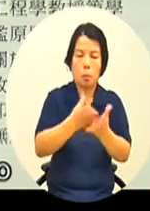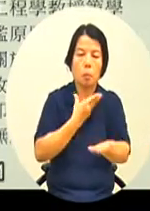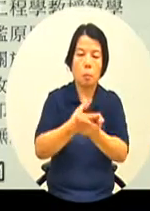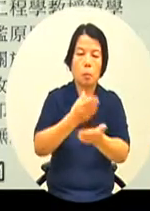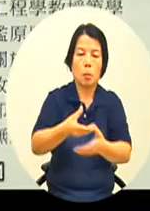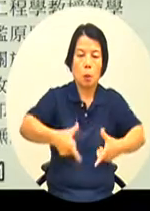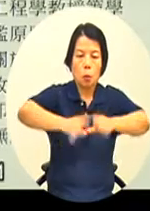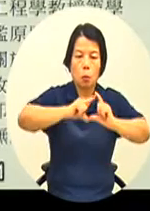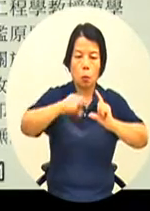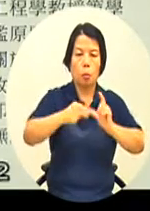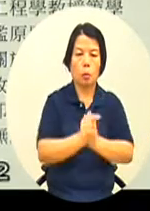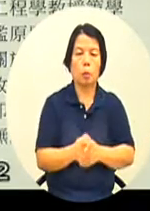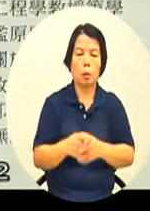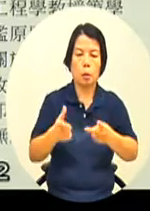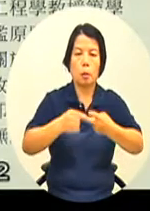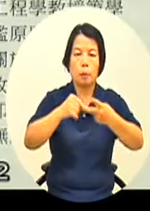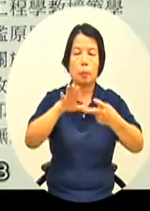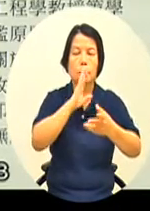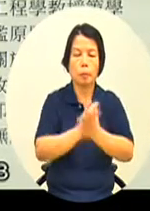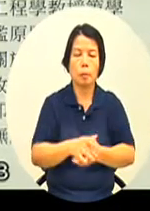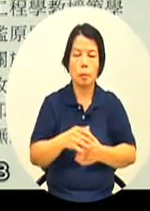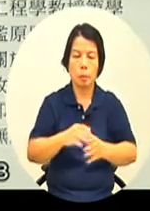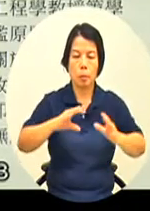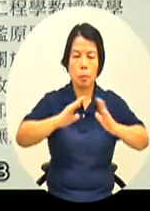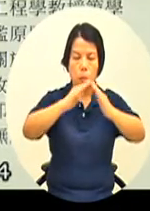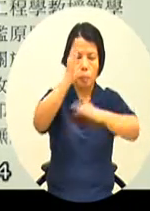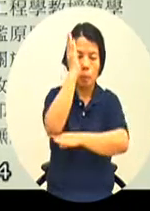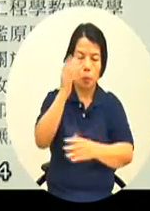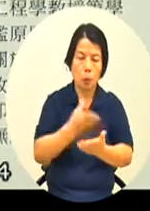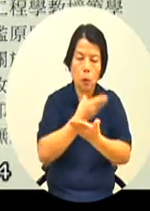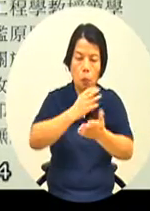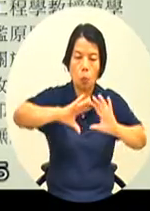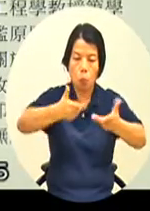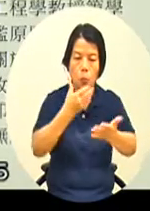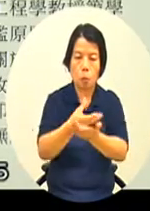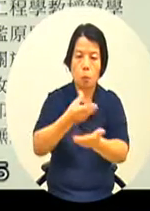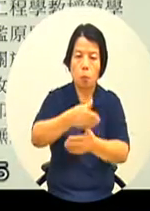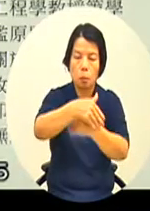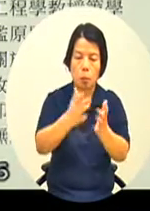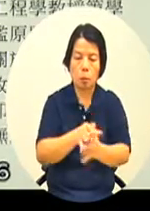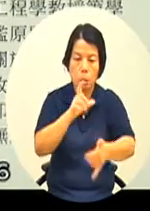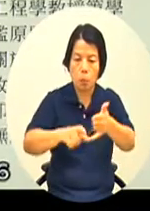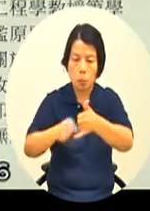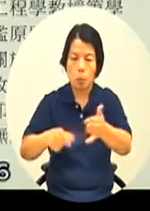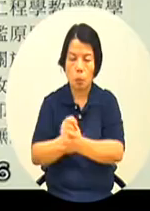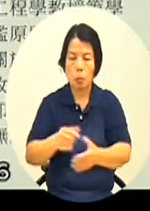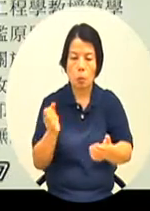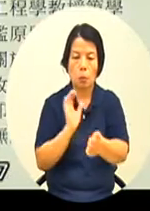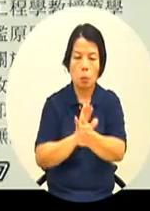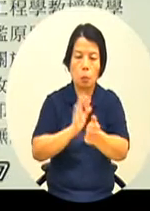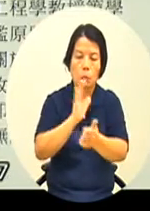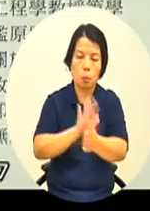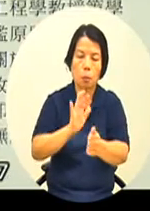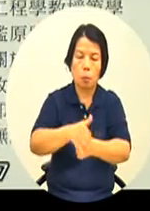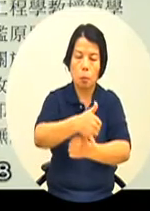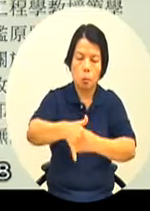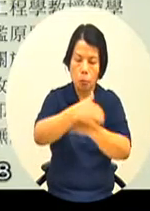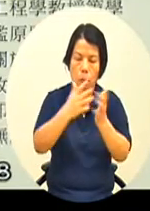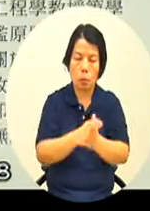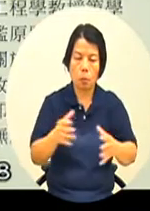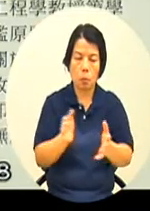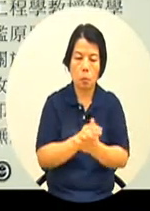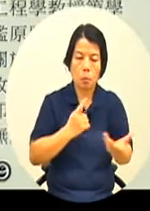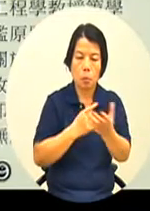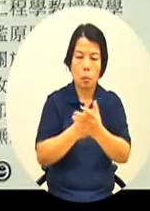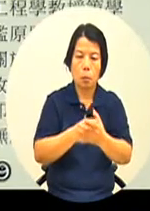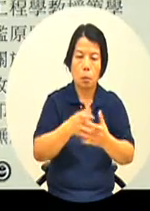状为例外。是否为了审议国家赔偿案件，下设国家赔偿事件处理委员会至委员15人，特聘